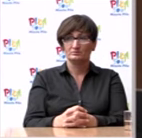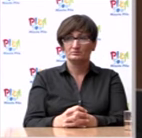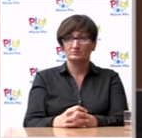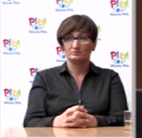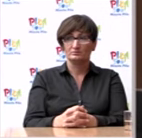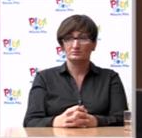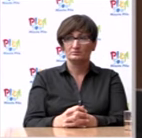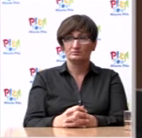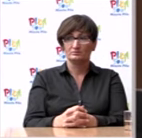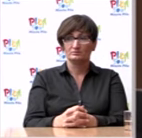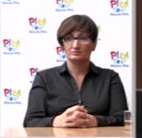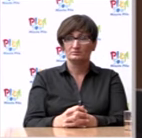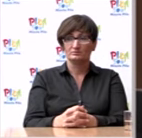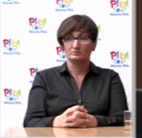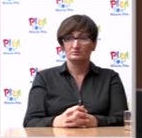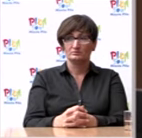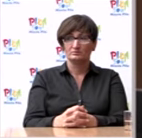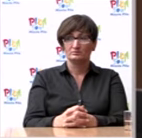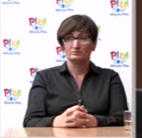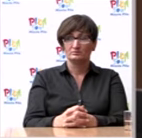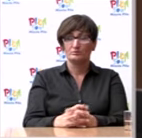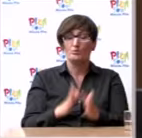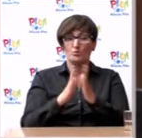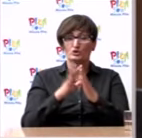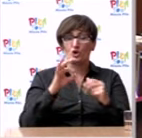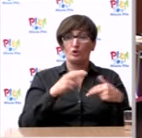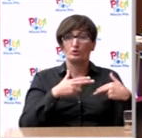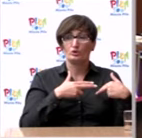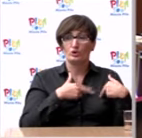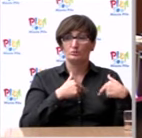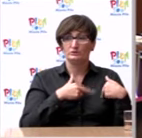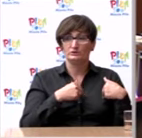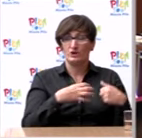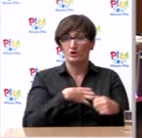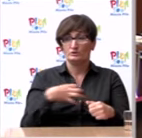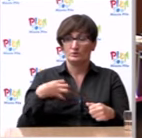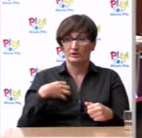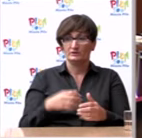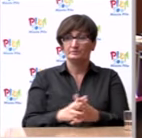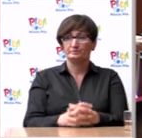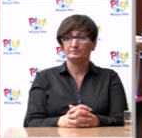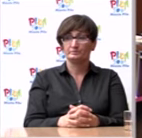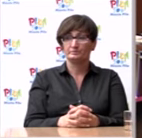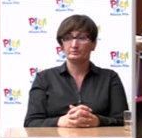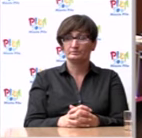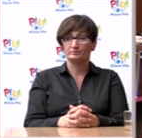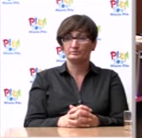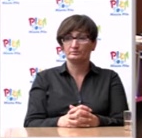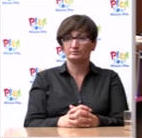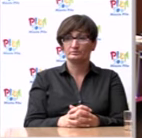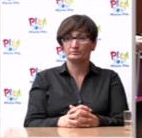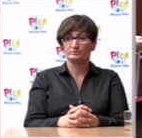Poproszę teraz o stanowisko Komisji Gospodarki Miejskiej. Pan Przewodniczący Jacek Bogusławski. Panie Przewodniczący, Wysoka